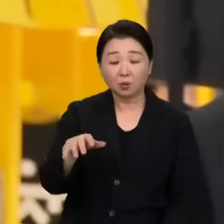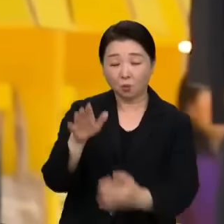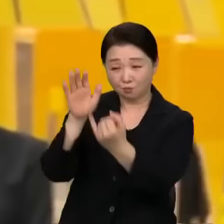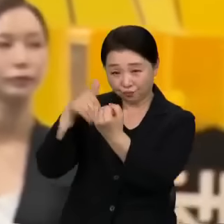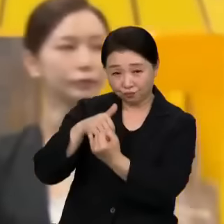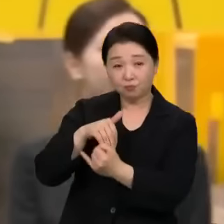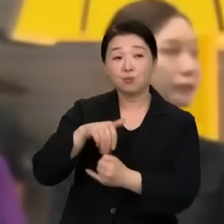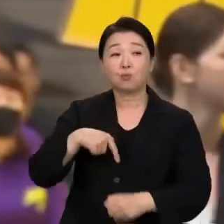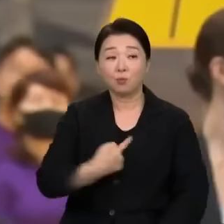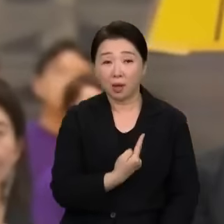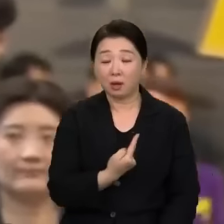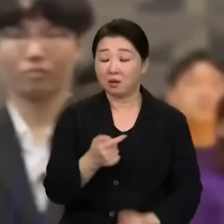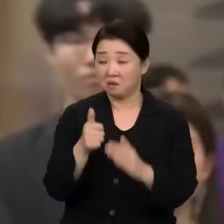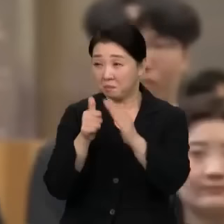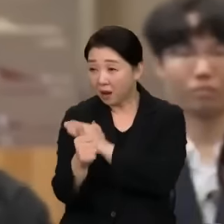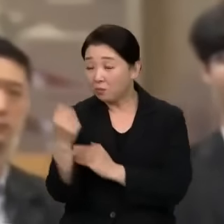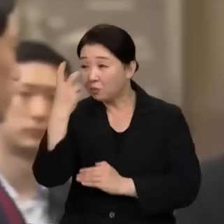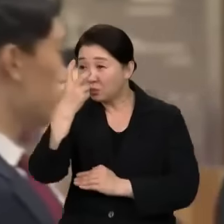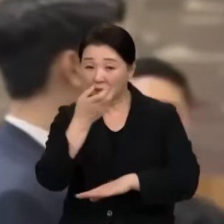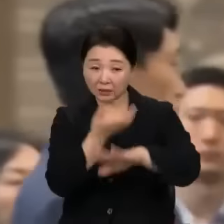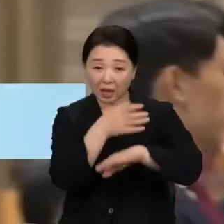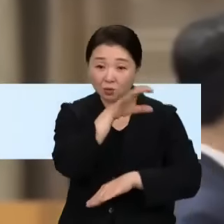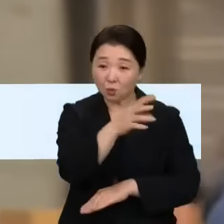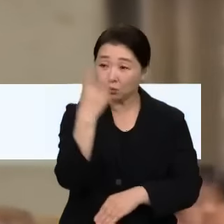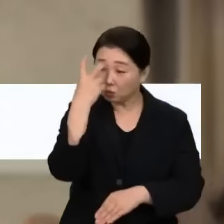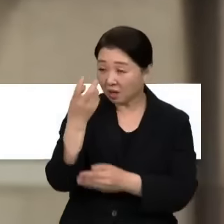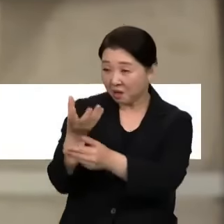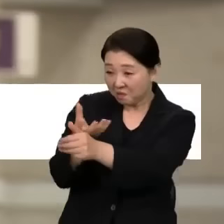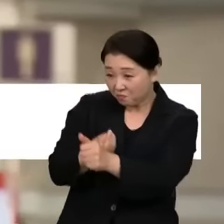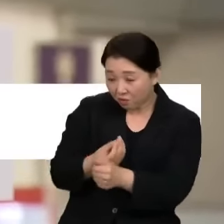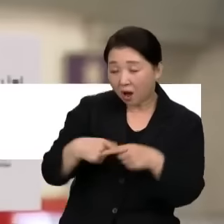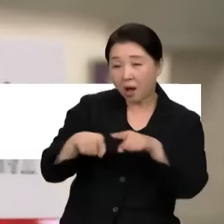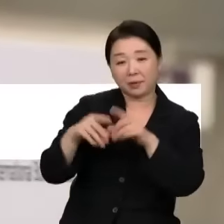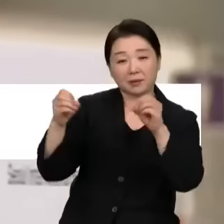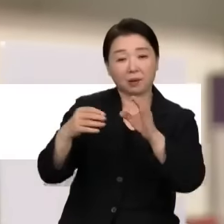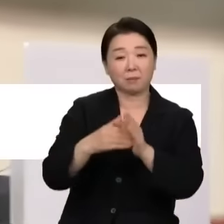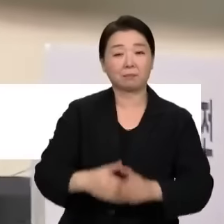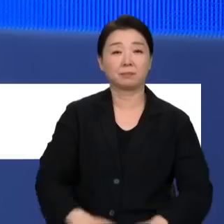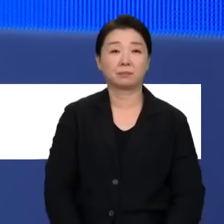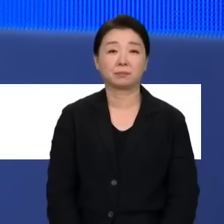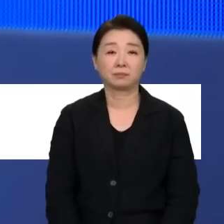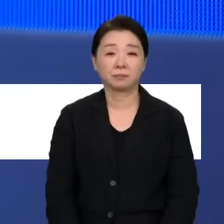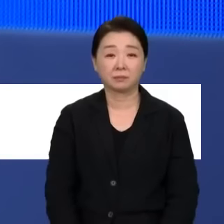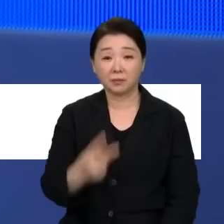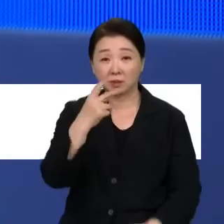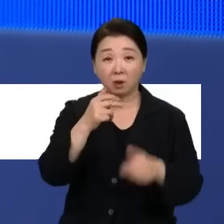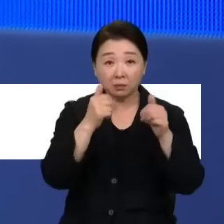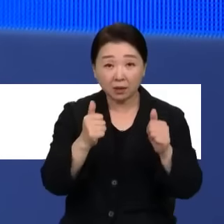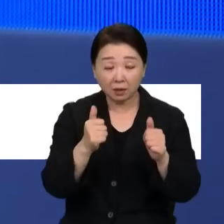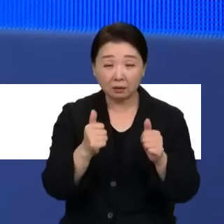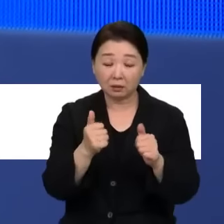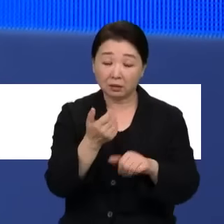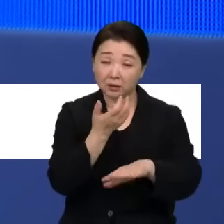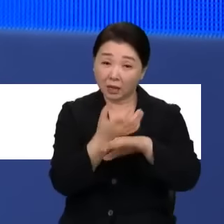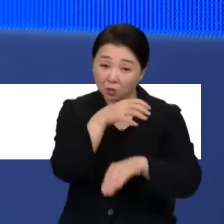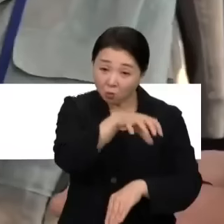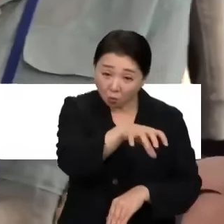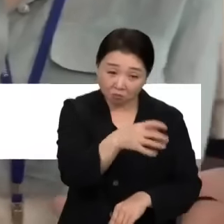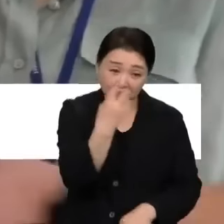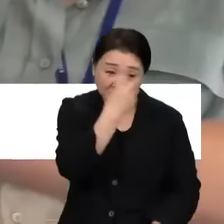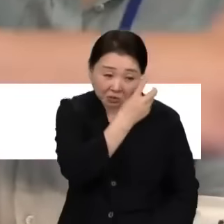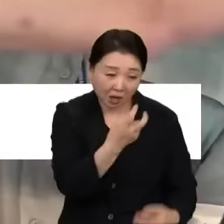외 방문 조사나 제3의 장소 조사 등에 대해서도 의견을 나눈 걸로 알려졌습니다. 검찰은 이 가운데 제3의 장소에서